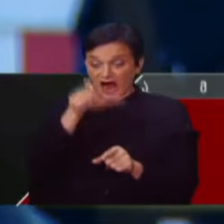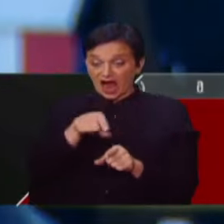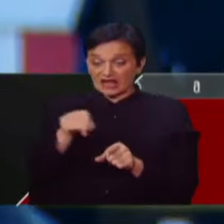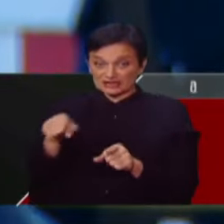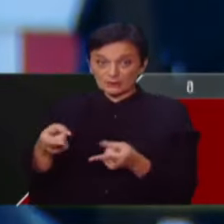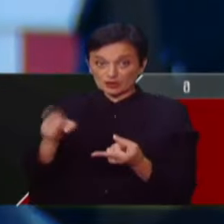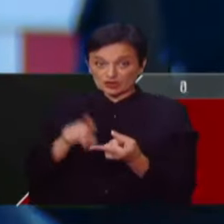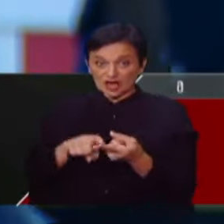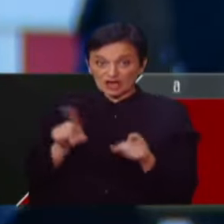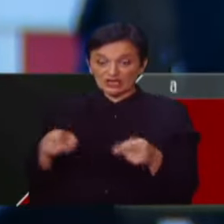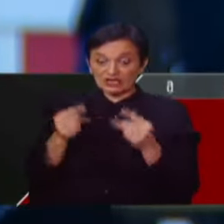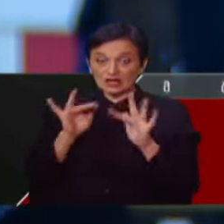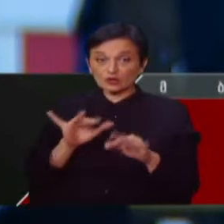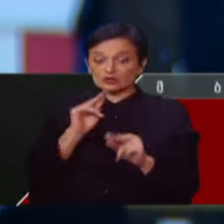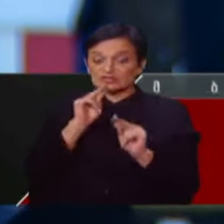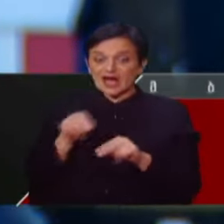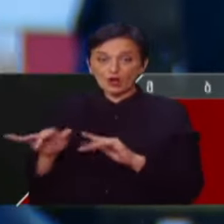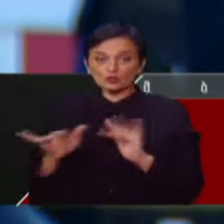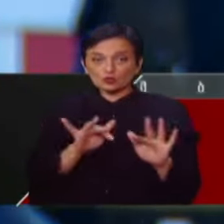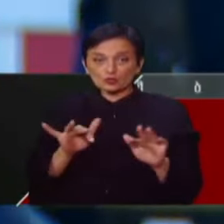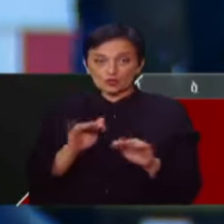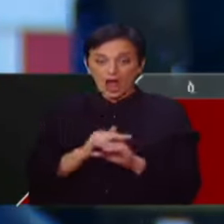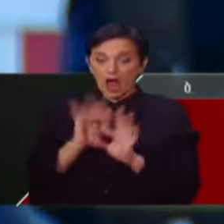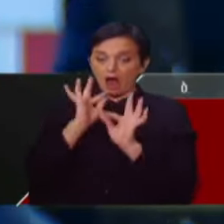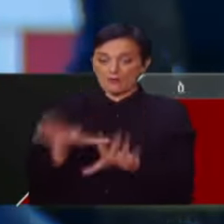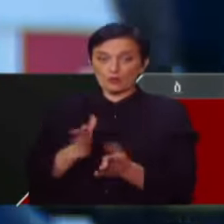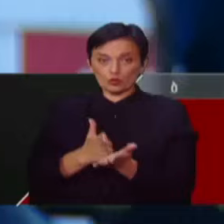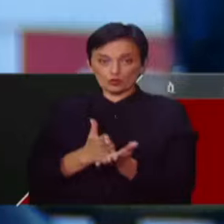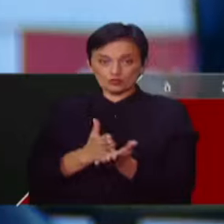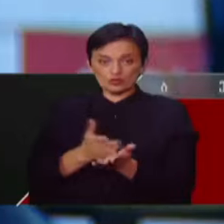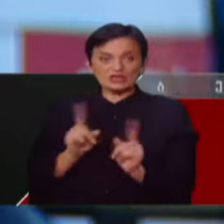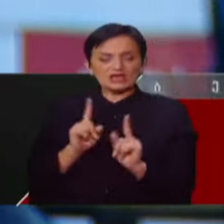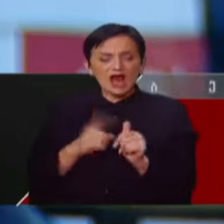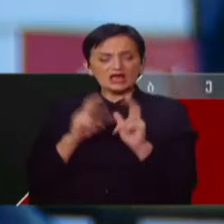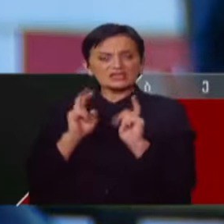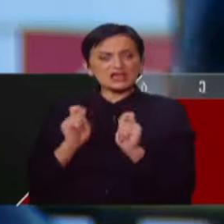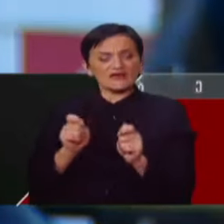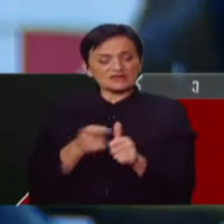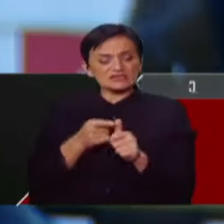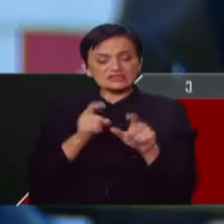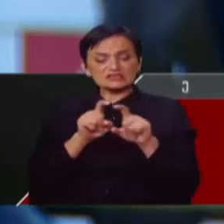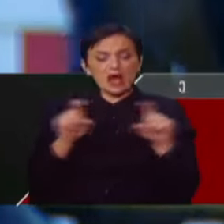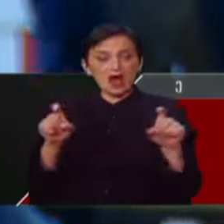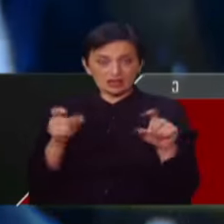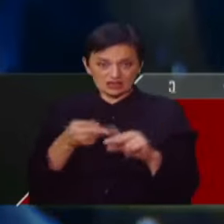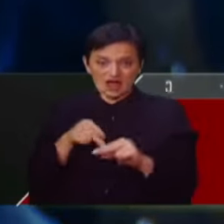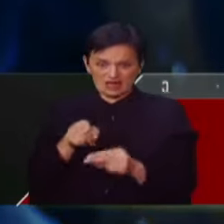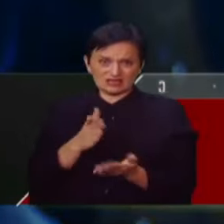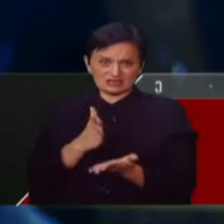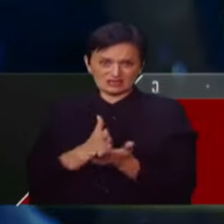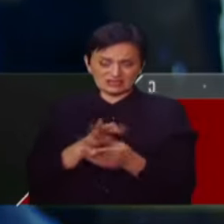დაკავშირებით განხორციელებული დანაშაულებრივი ქმედება ხდება ამნისტირებული და რა უნდა დავარქვათ ამას სახელად, თუ არა ის, რომ ეს